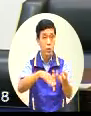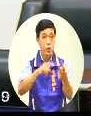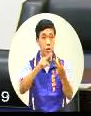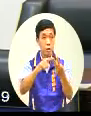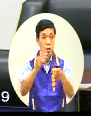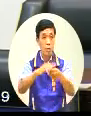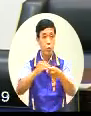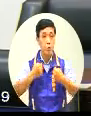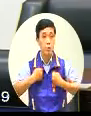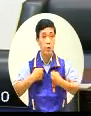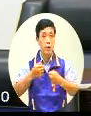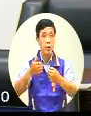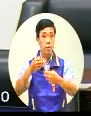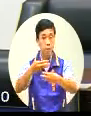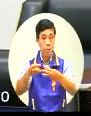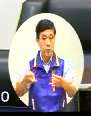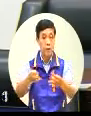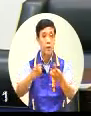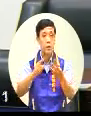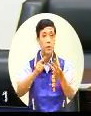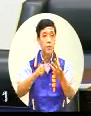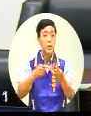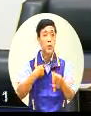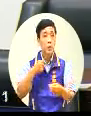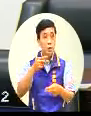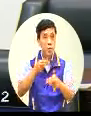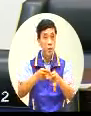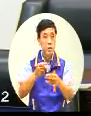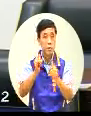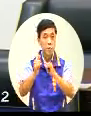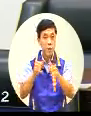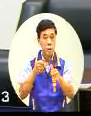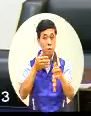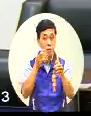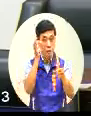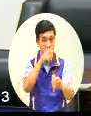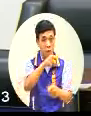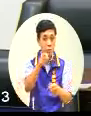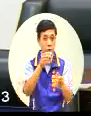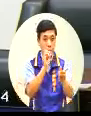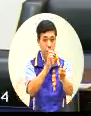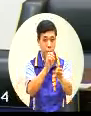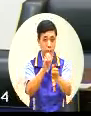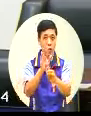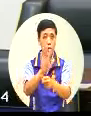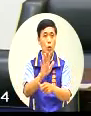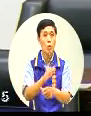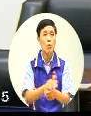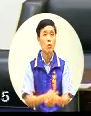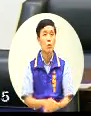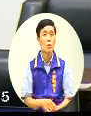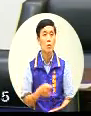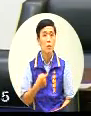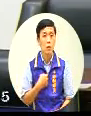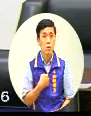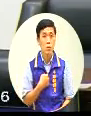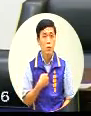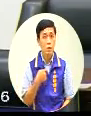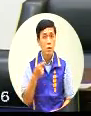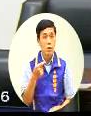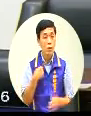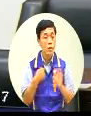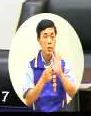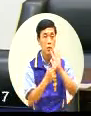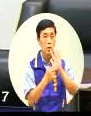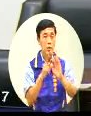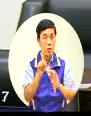习班，哈，我相信很多的人都来跟你们陈情过了哈，包括他们因为。其实我想我举个例